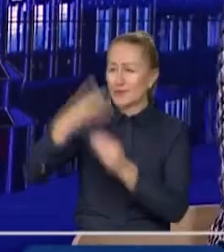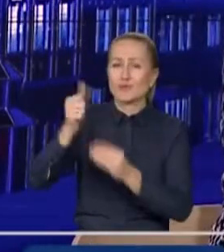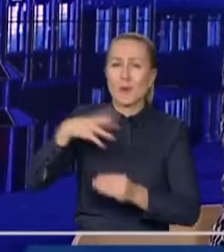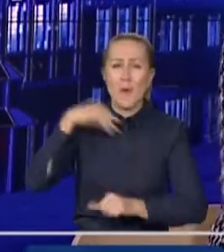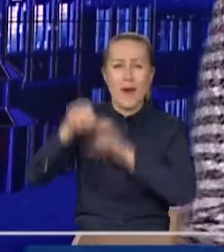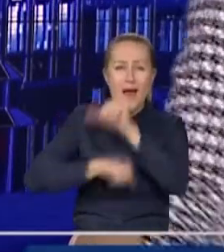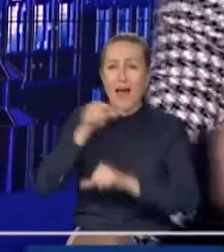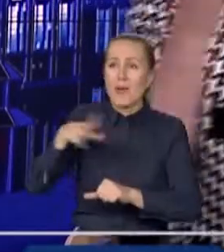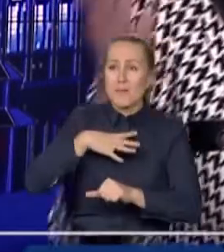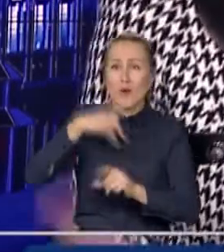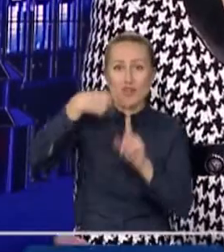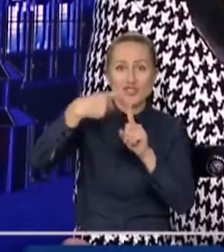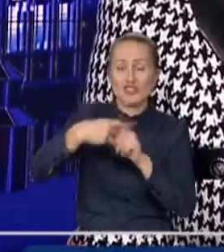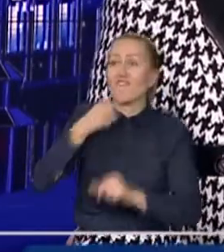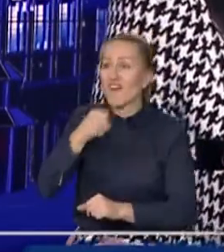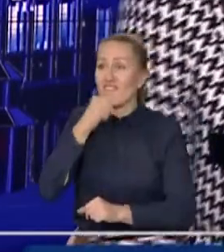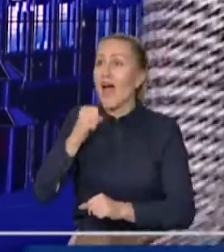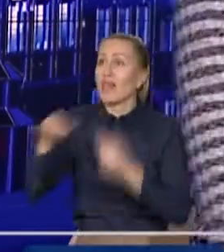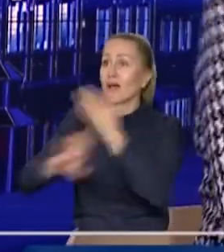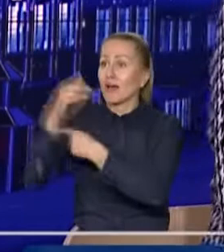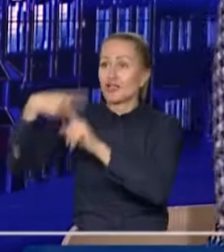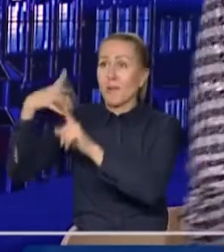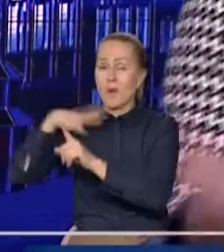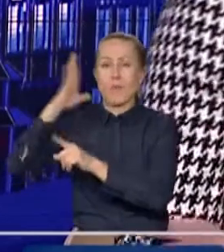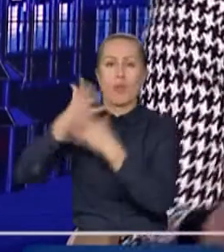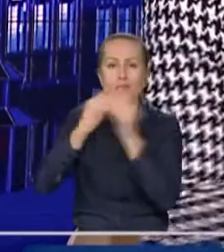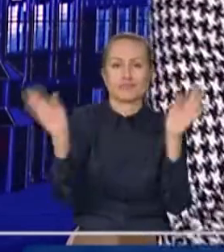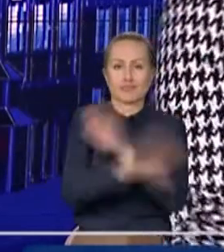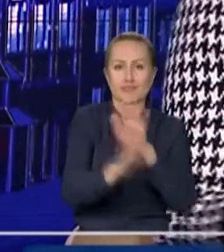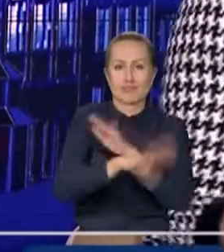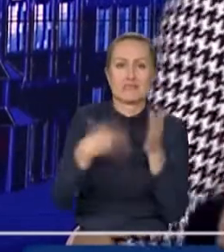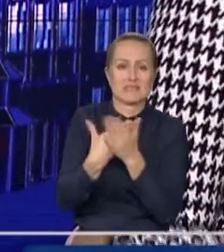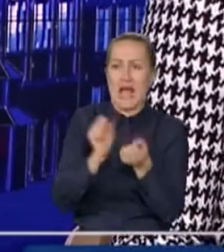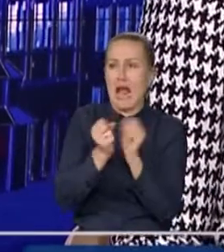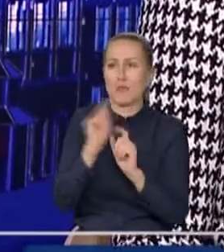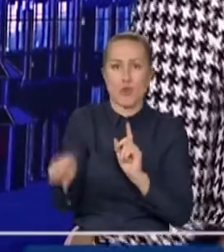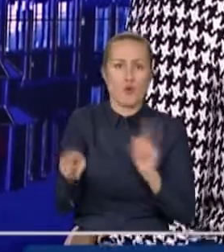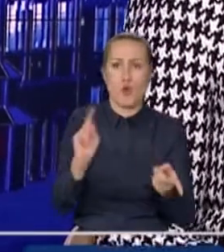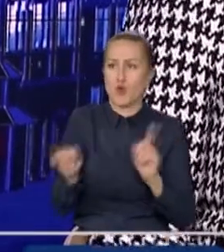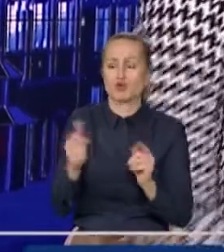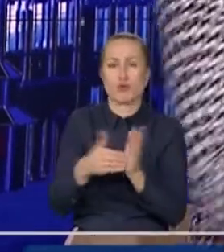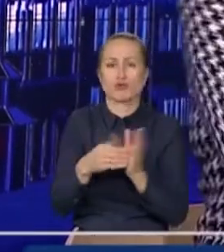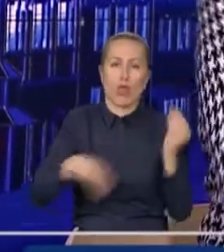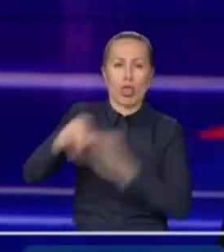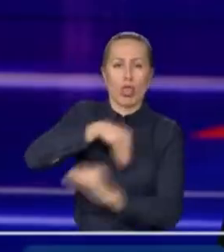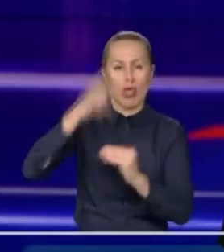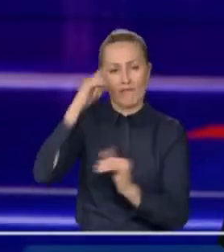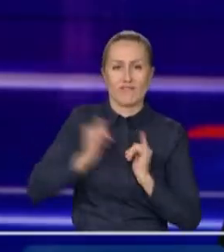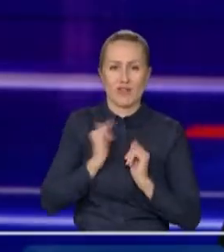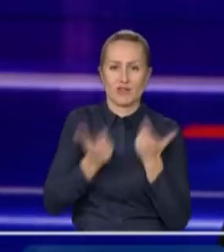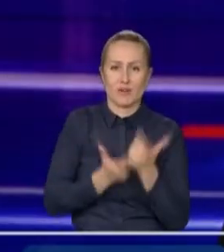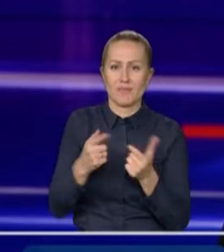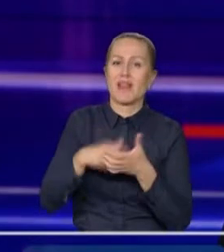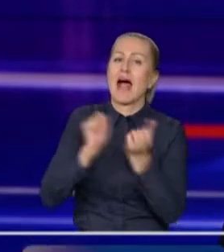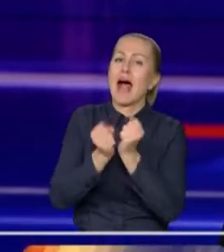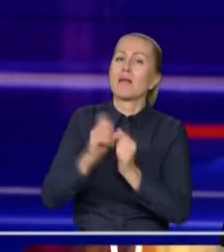Był krzyż na wywiadach, potem z wywiadów znikał krzyż, bo albo taka sytuacja była mu potrzebna i wygodna.